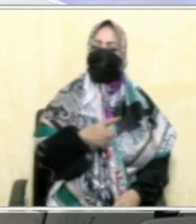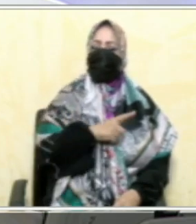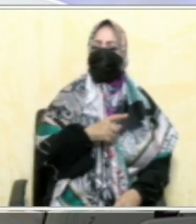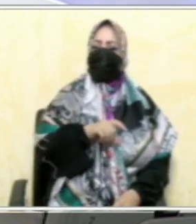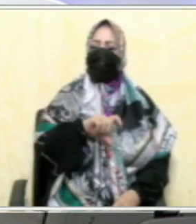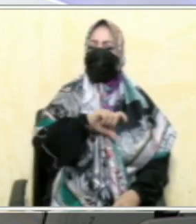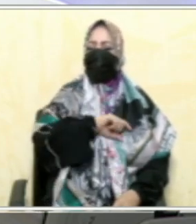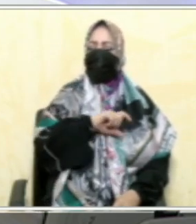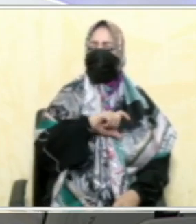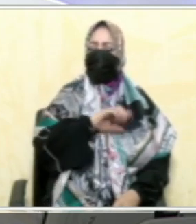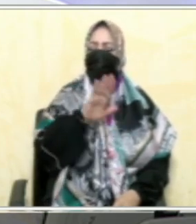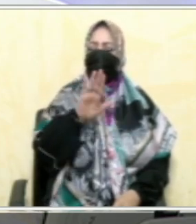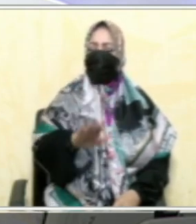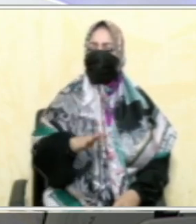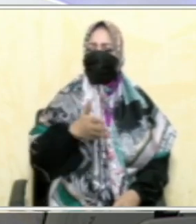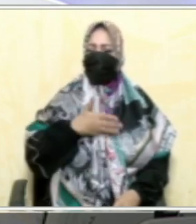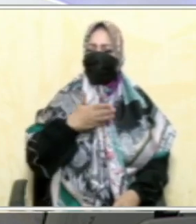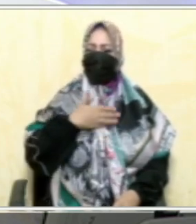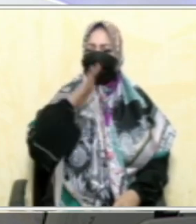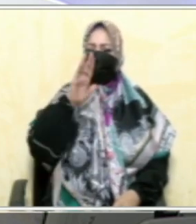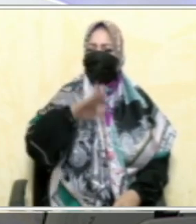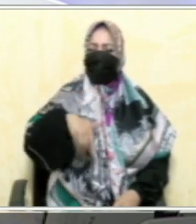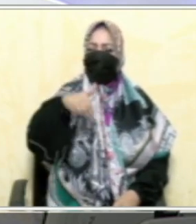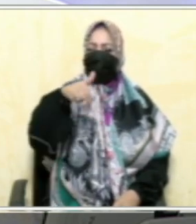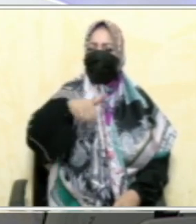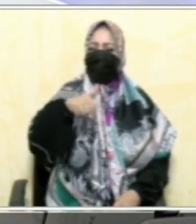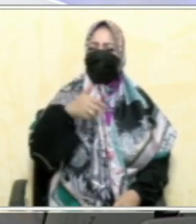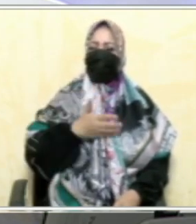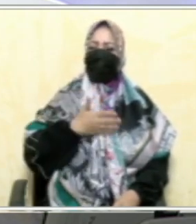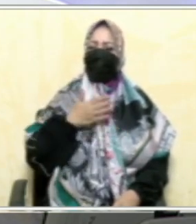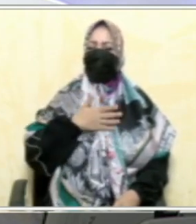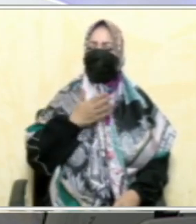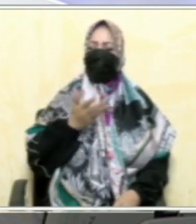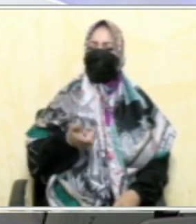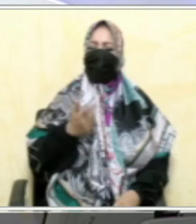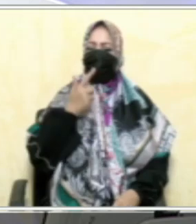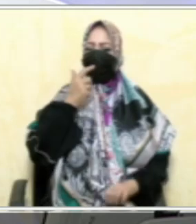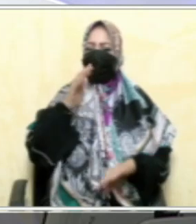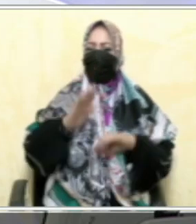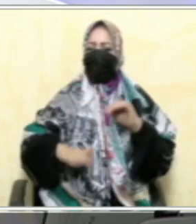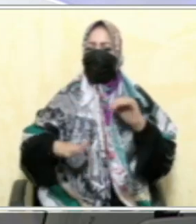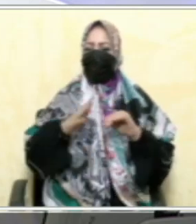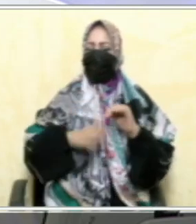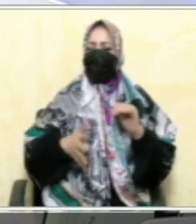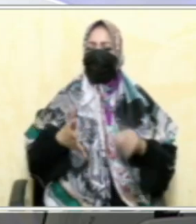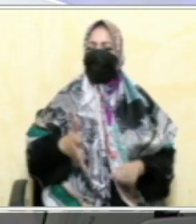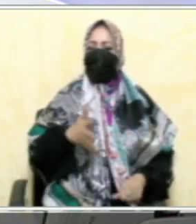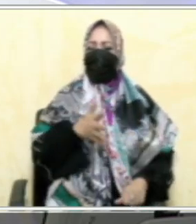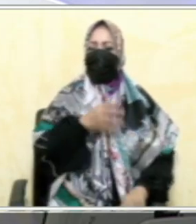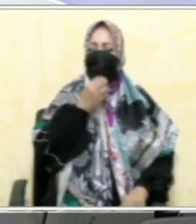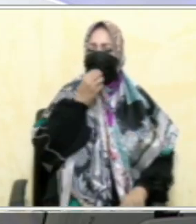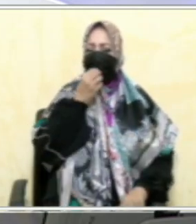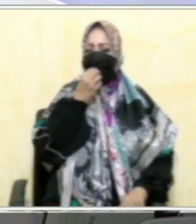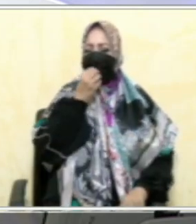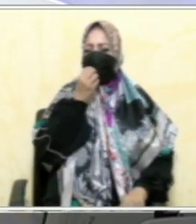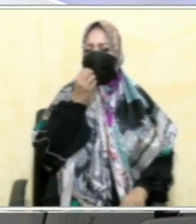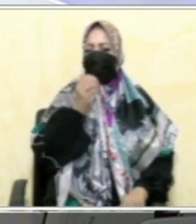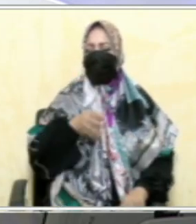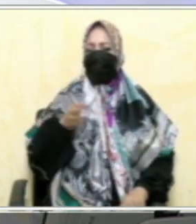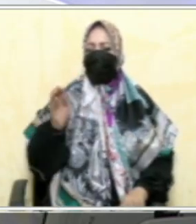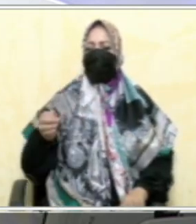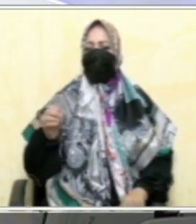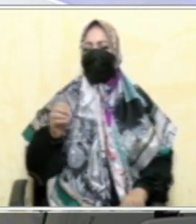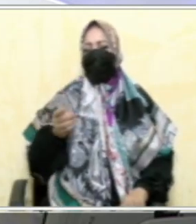الميزة أن الرجال أحيانا هم أقرب إلى الشدة وإلى شيء من العنف في